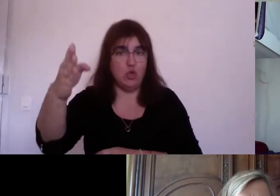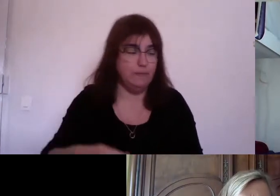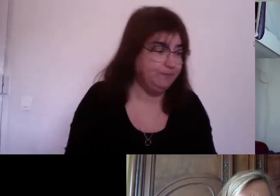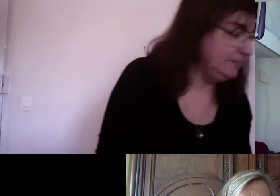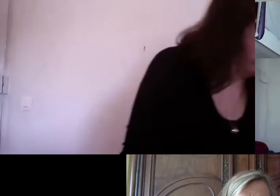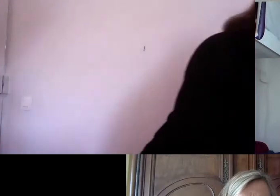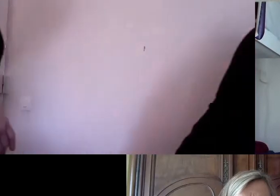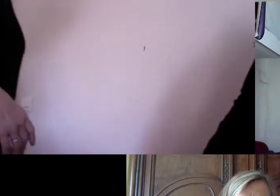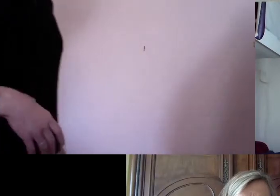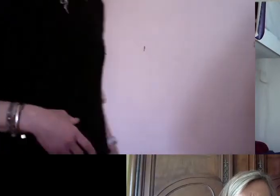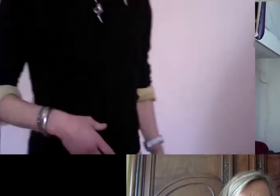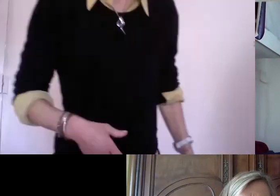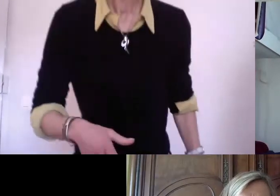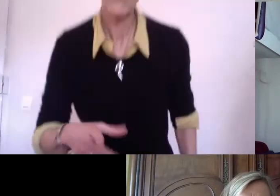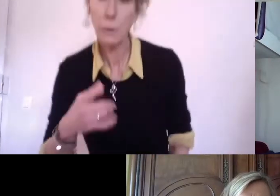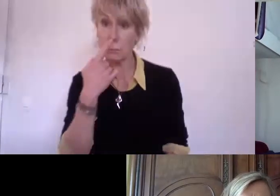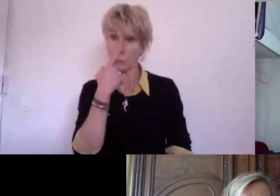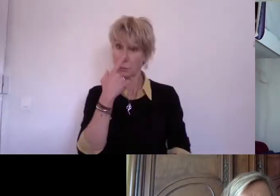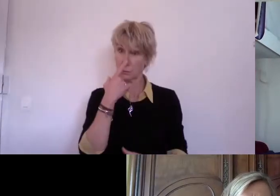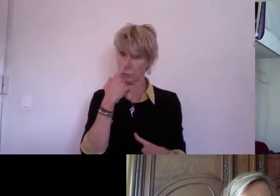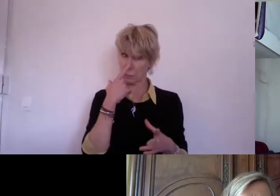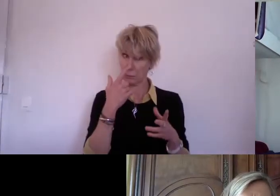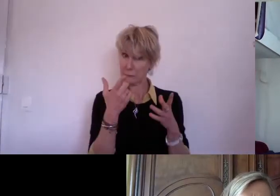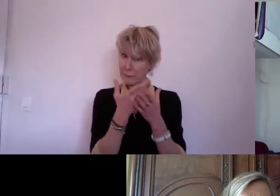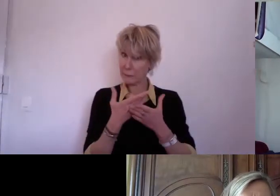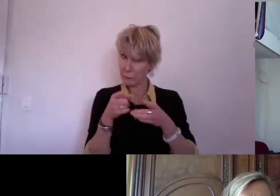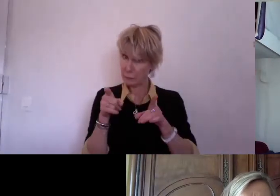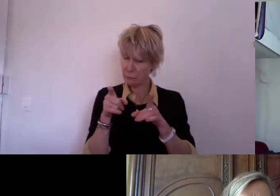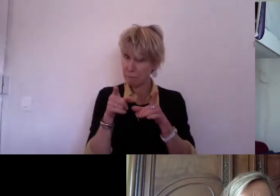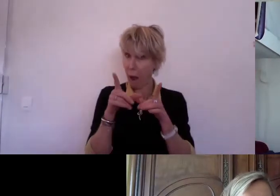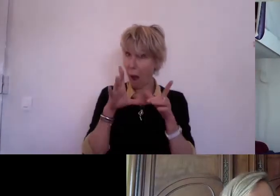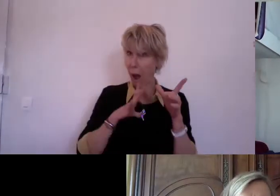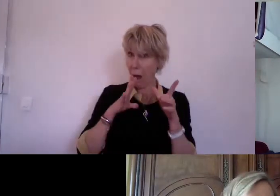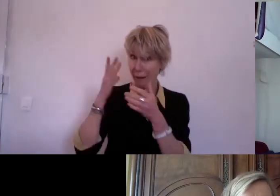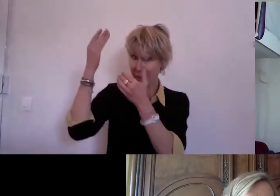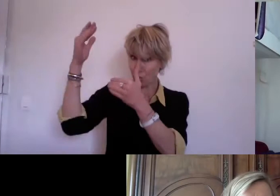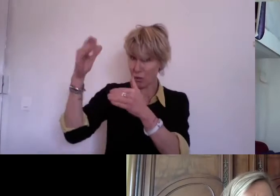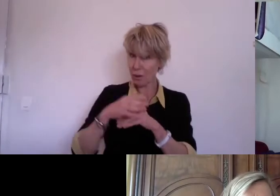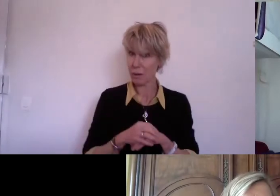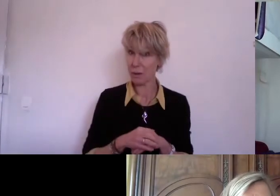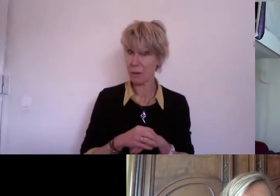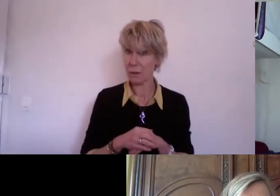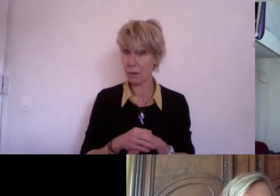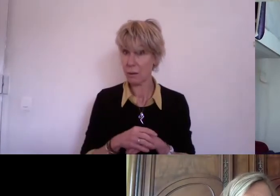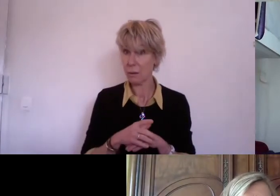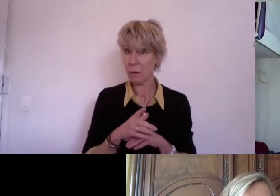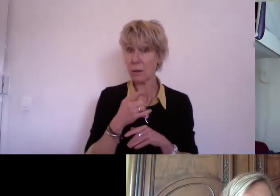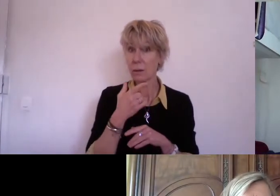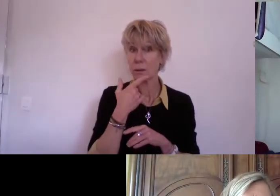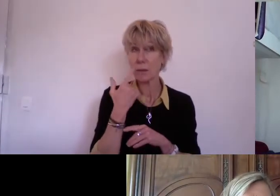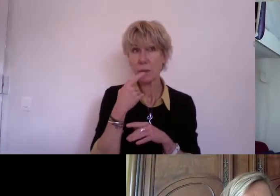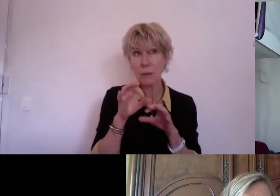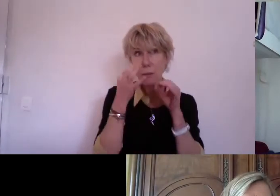existe ailleurs ? Je veux dire ailleurs qu'en France ? C'est complètement inédit ? Découvrir la peinture par l'écoute ou